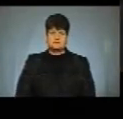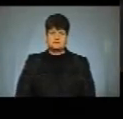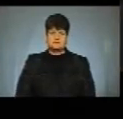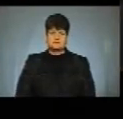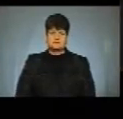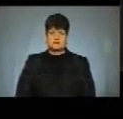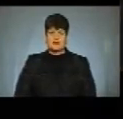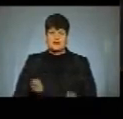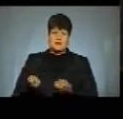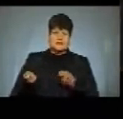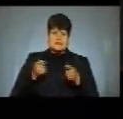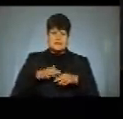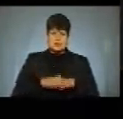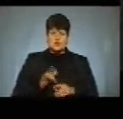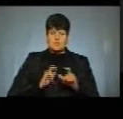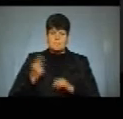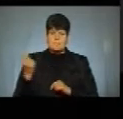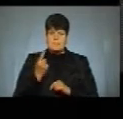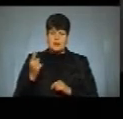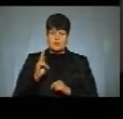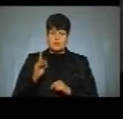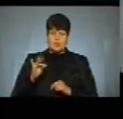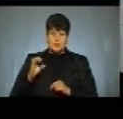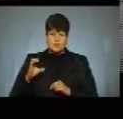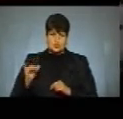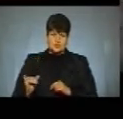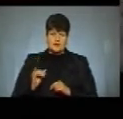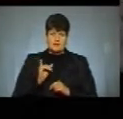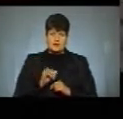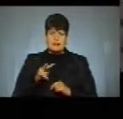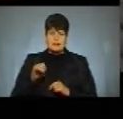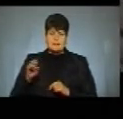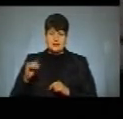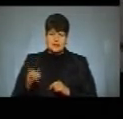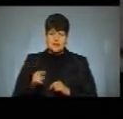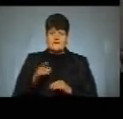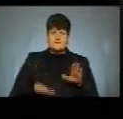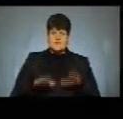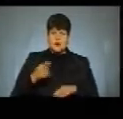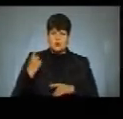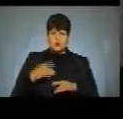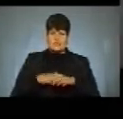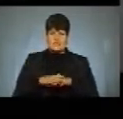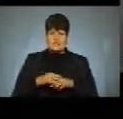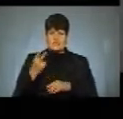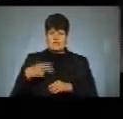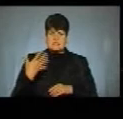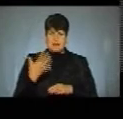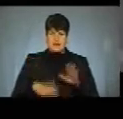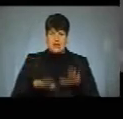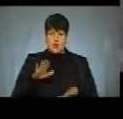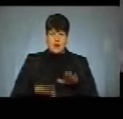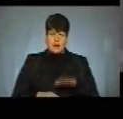Несе сітку до автобуса студент першого курсу Іван Лебеденко. За його словами, вага однієї сітки – 25